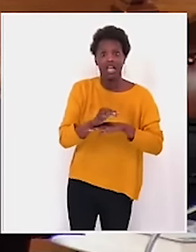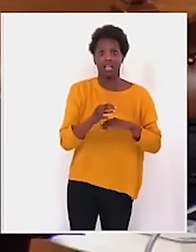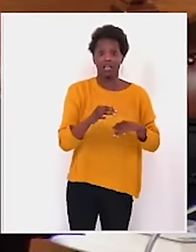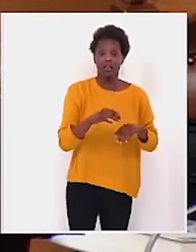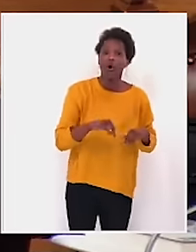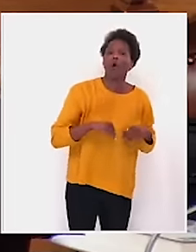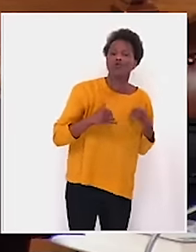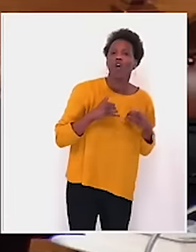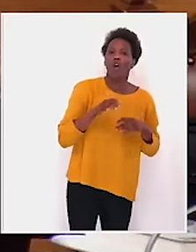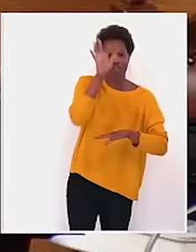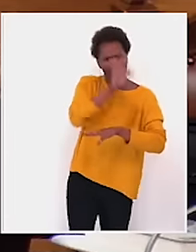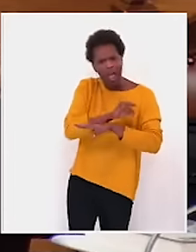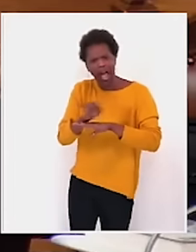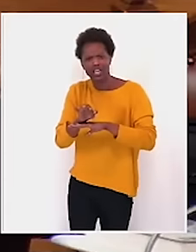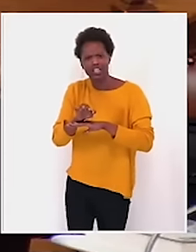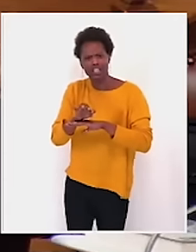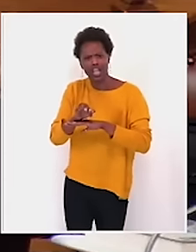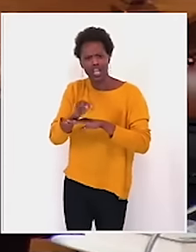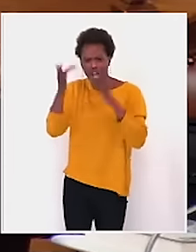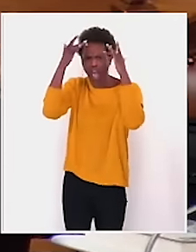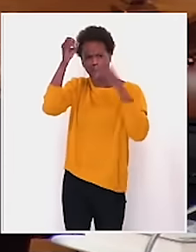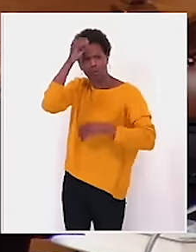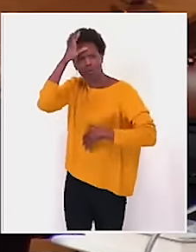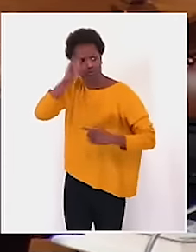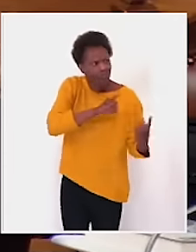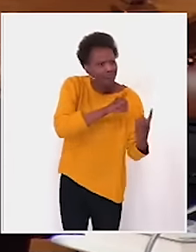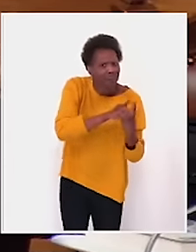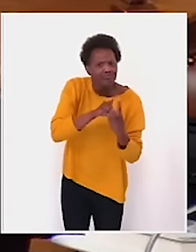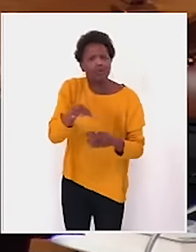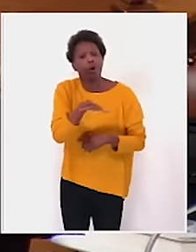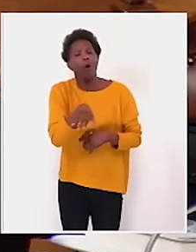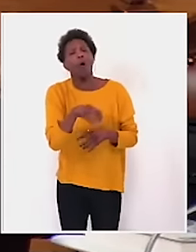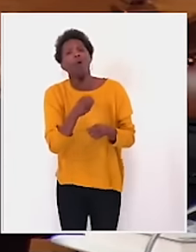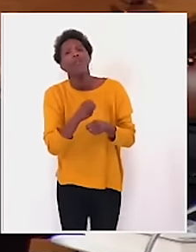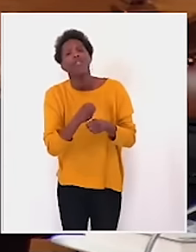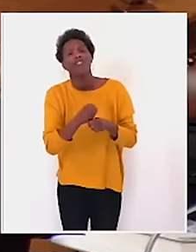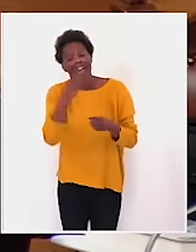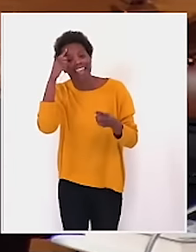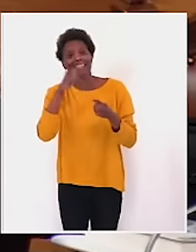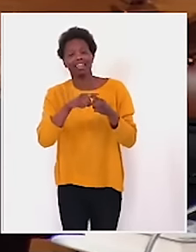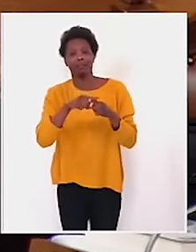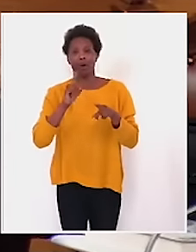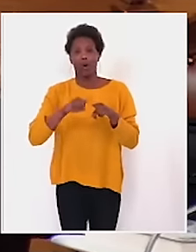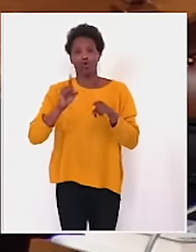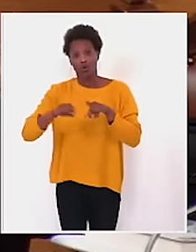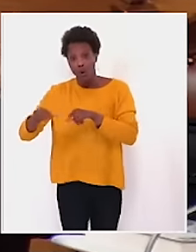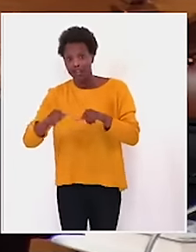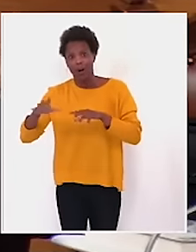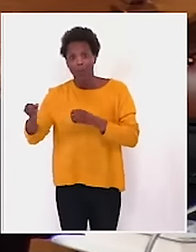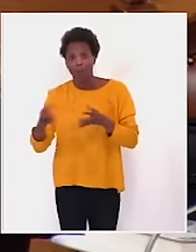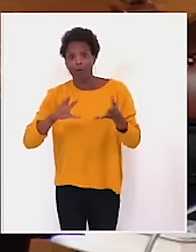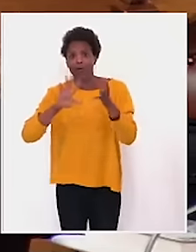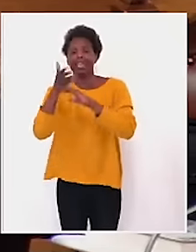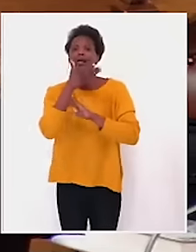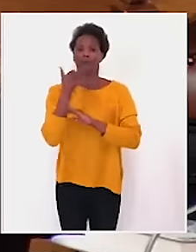jeunes qui travaillent sur l'amélioration de l'existant et qui travaillent beaucoup aussi sur comment on